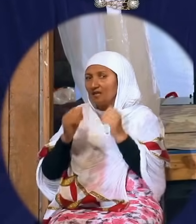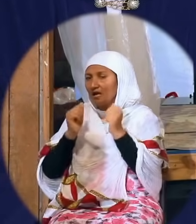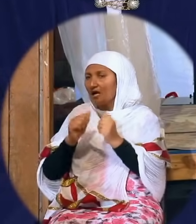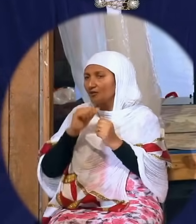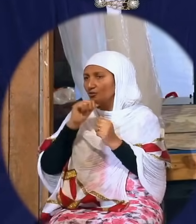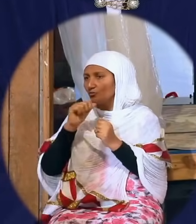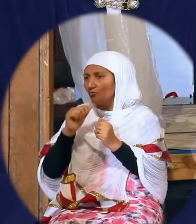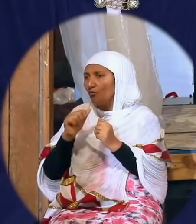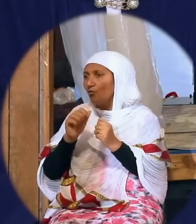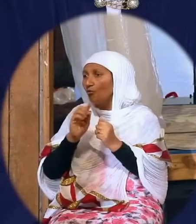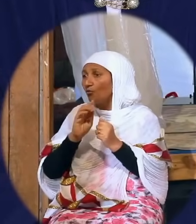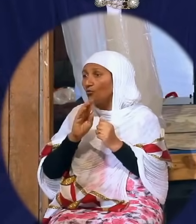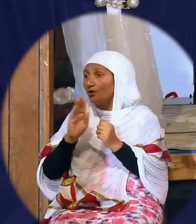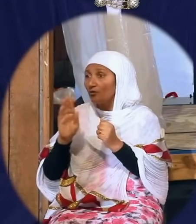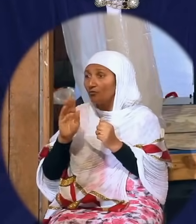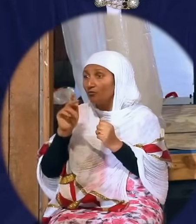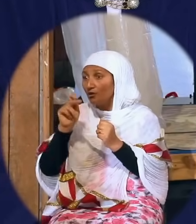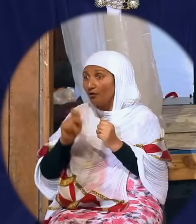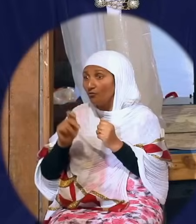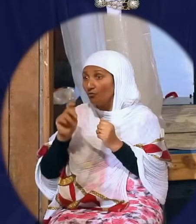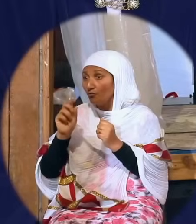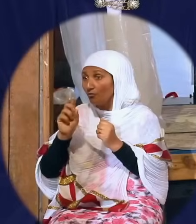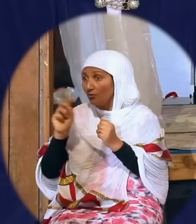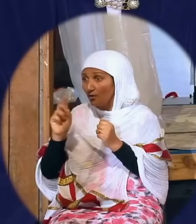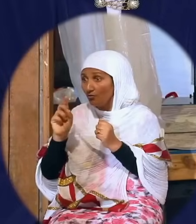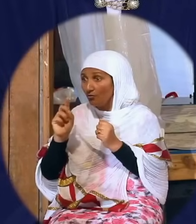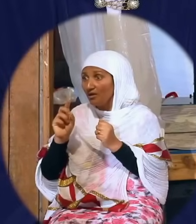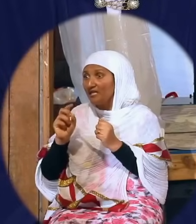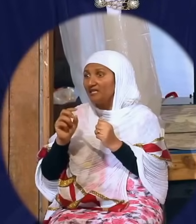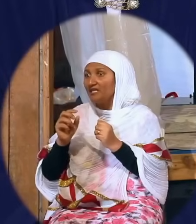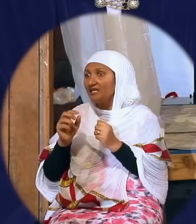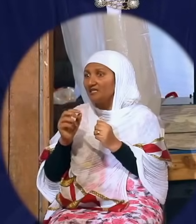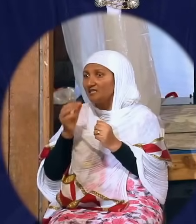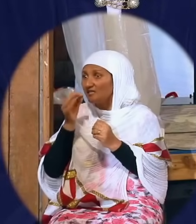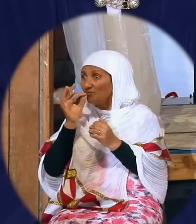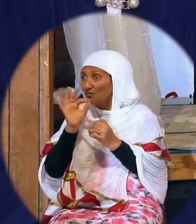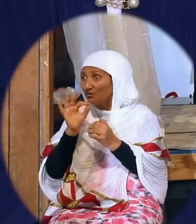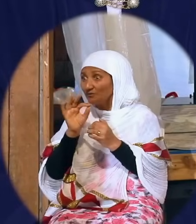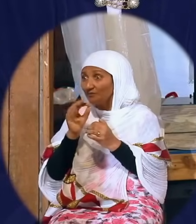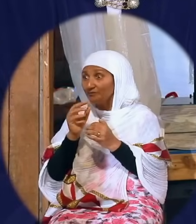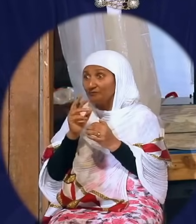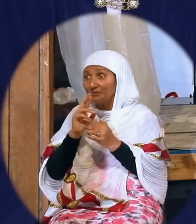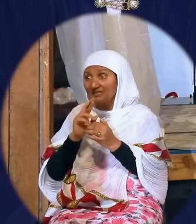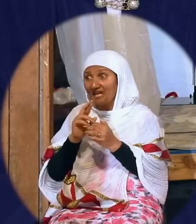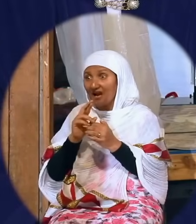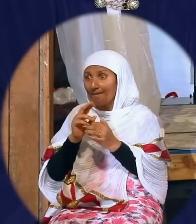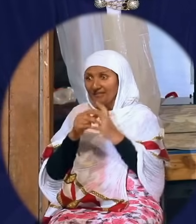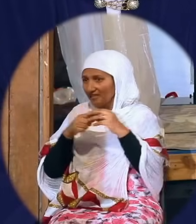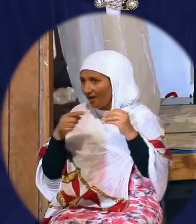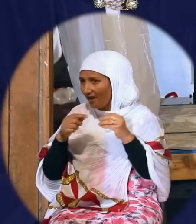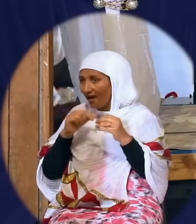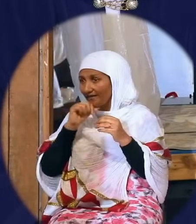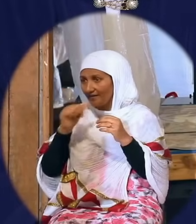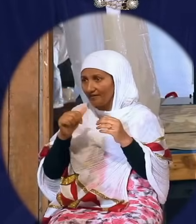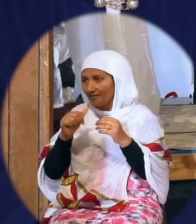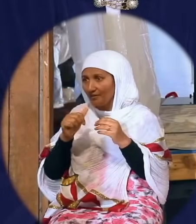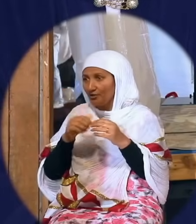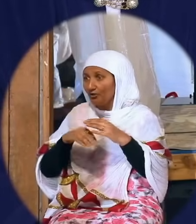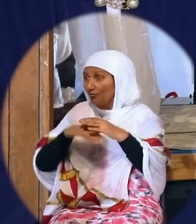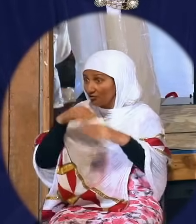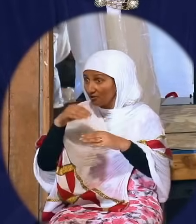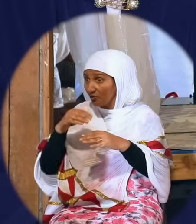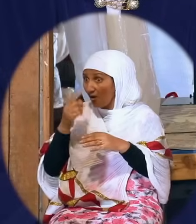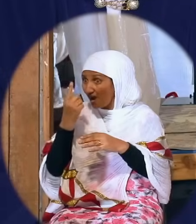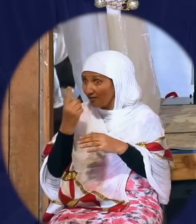ጉዳዩ ያ አንድ የዝሙት ጉዳይ የሩካቤ ስጋ ጉዳይ አይደለም። ያ አንዱ መገለጫ ነው፣ የማፈንገጣቸው አንዱ